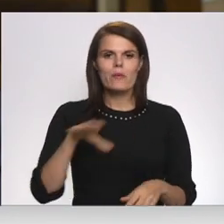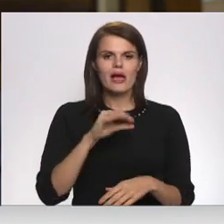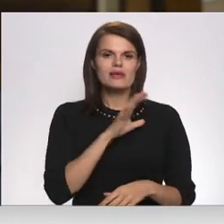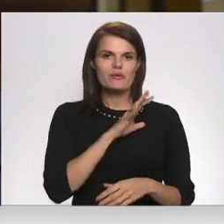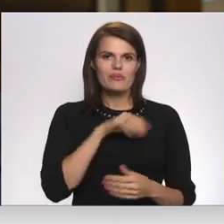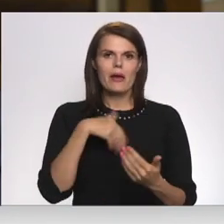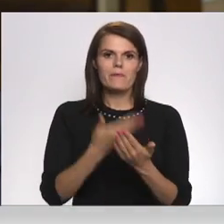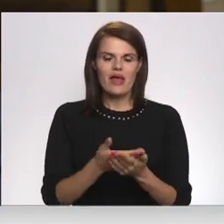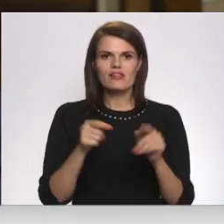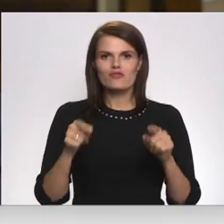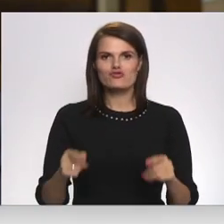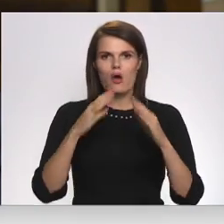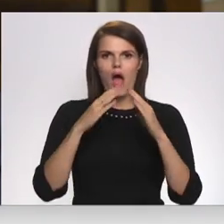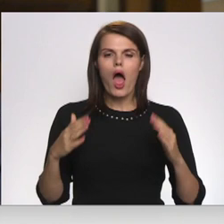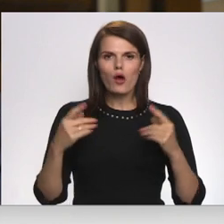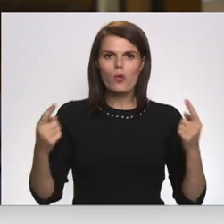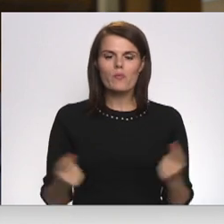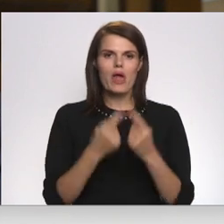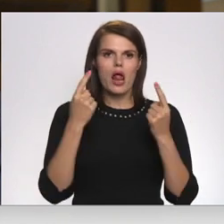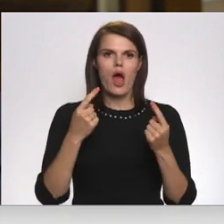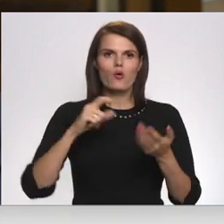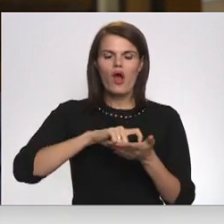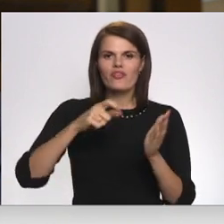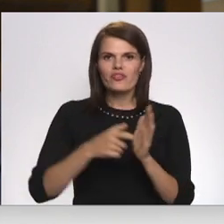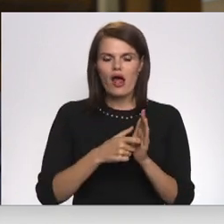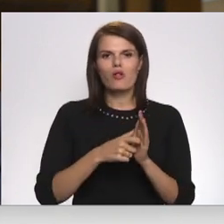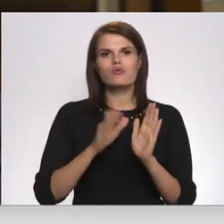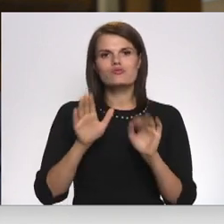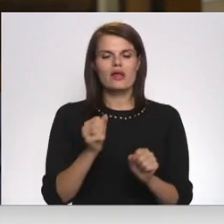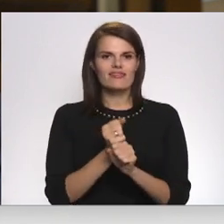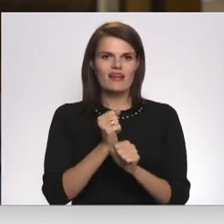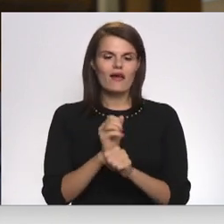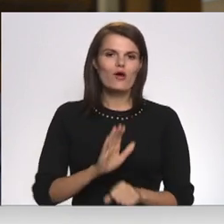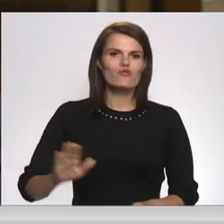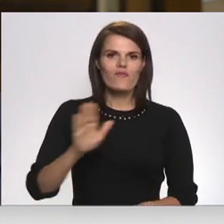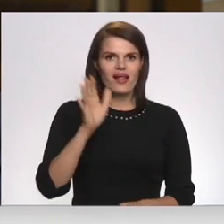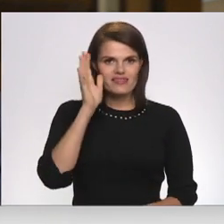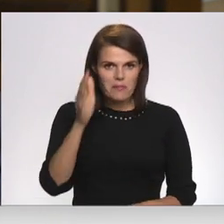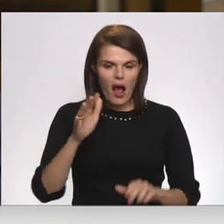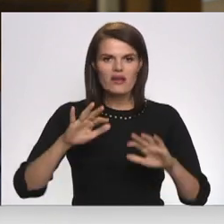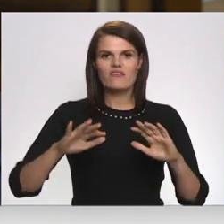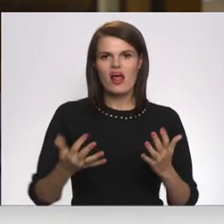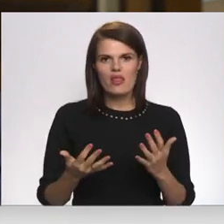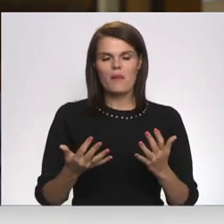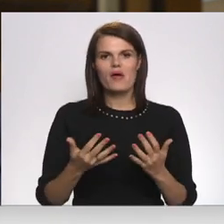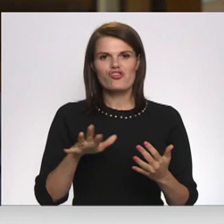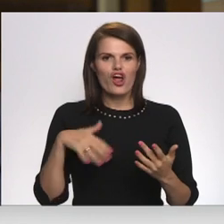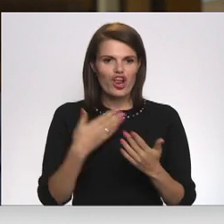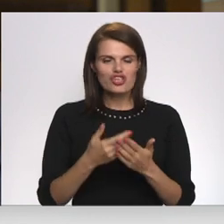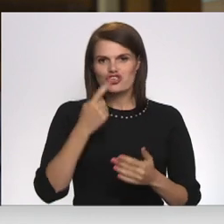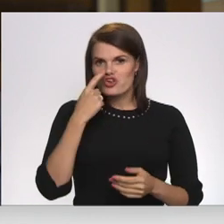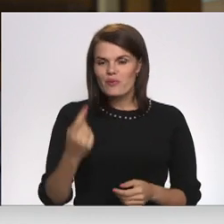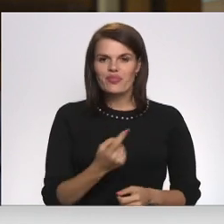šo ēku pielāgot telpas valsts pārvaldes funkcijai, taču jāatzīst, līdz šim